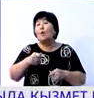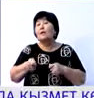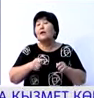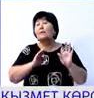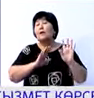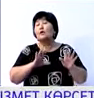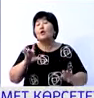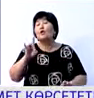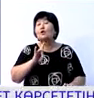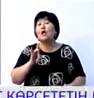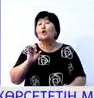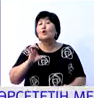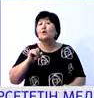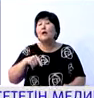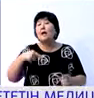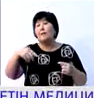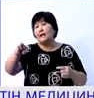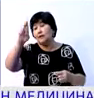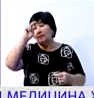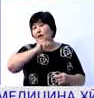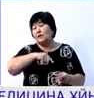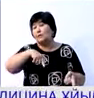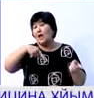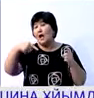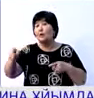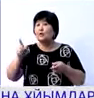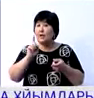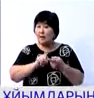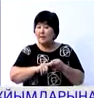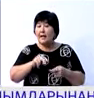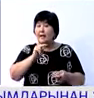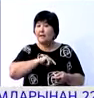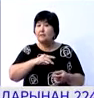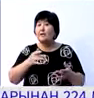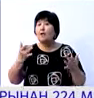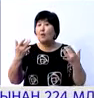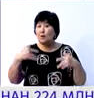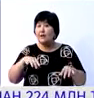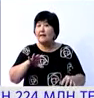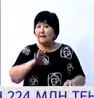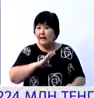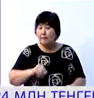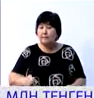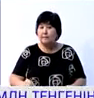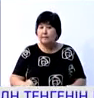орынбасары Руслан Рүстемов басқа мемлекеттік лауазымға ауысуына байланысты қызметінен босатылды.